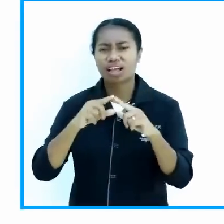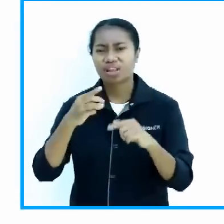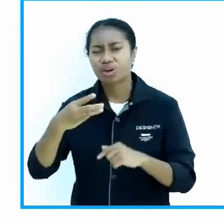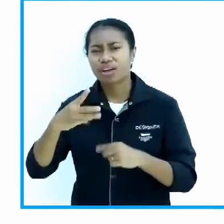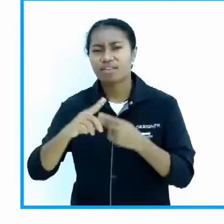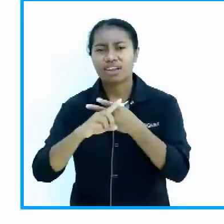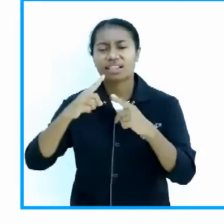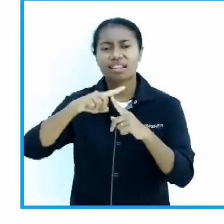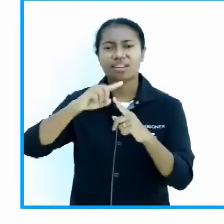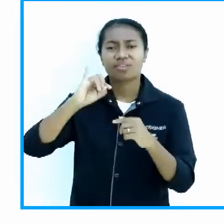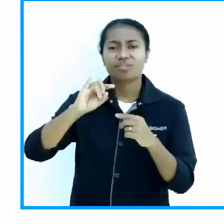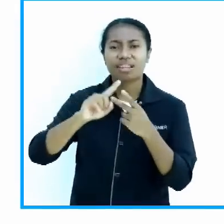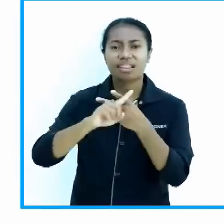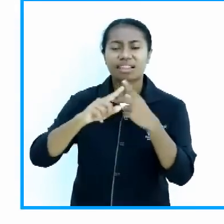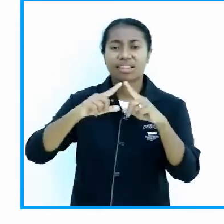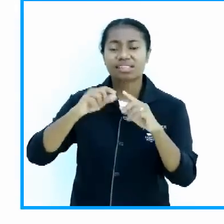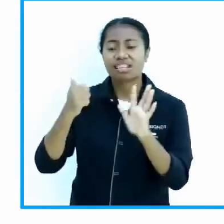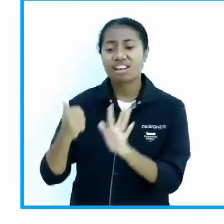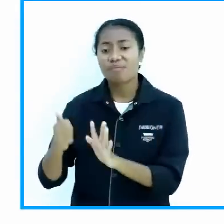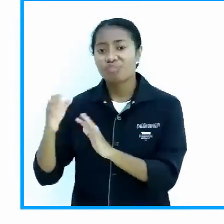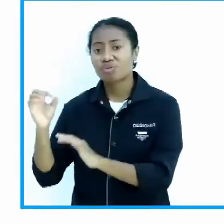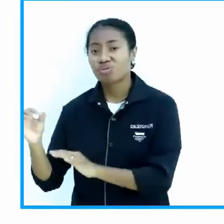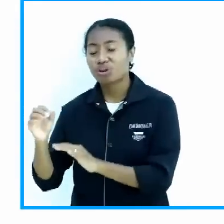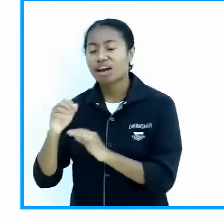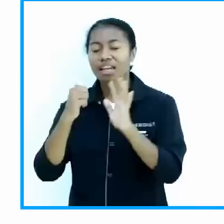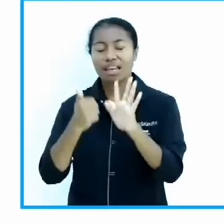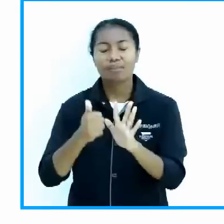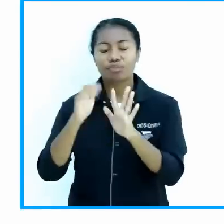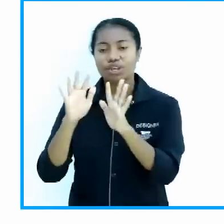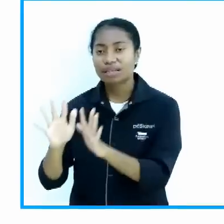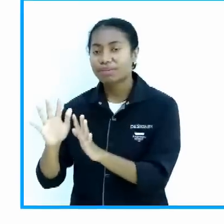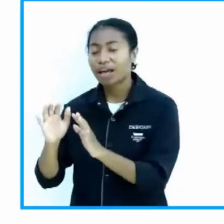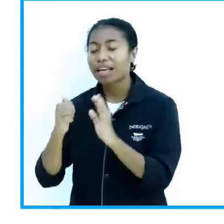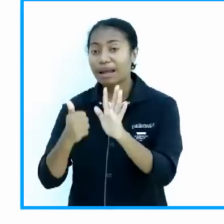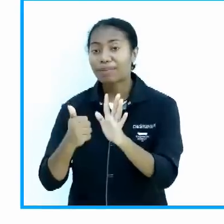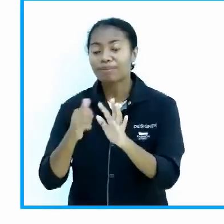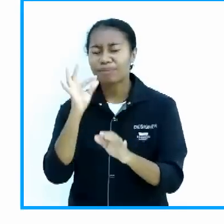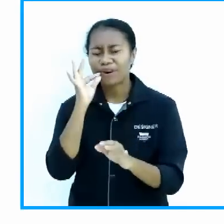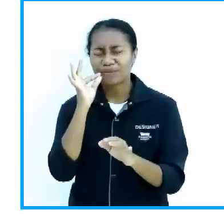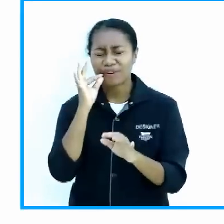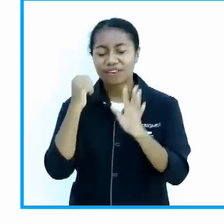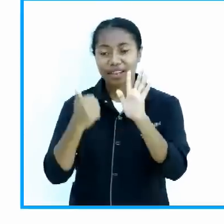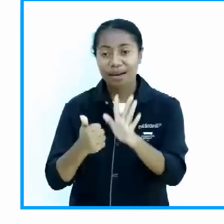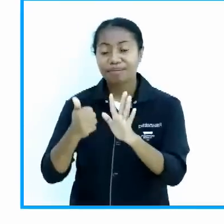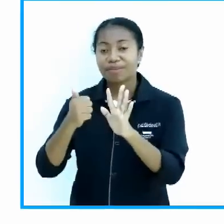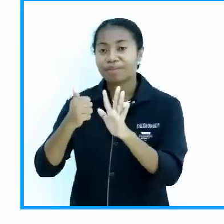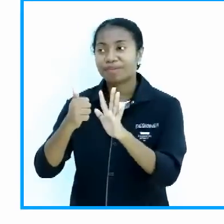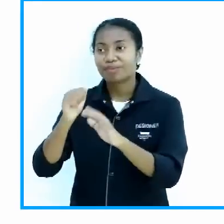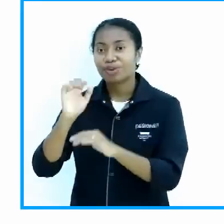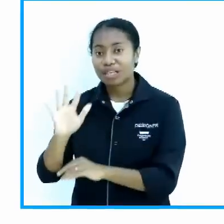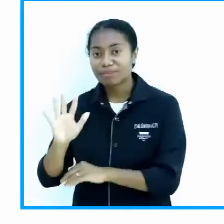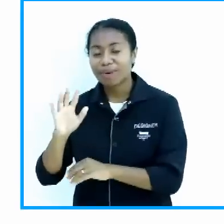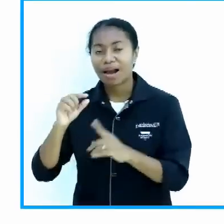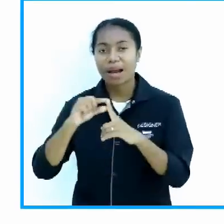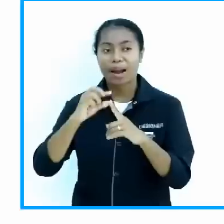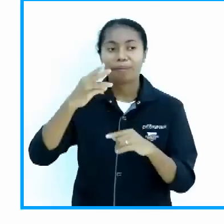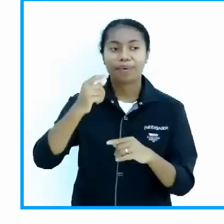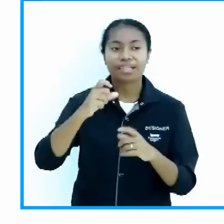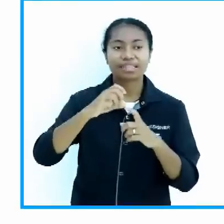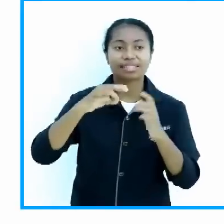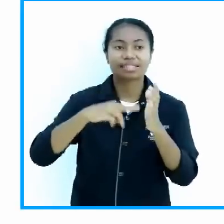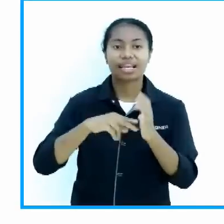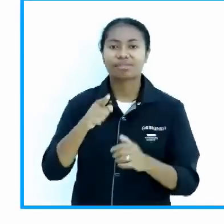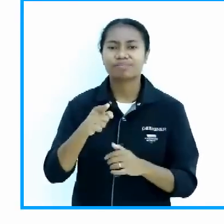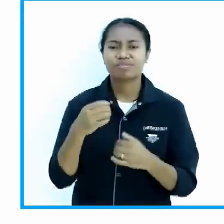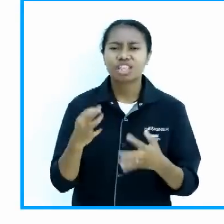bilang, efektivitas cuma 65% seharusnya diimbangi dengan cakupan vaksin yang tinggi. Jadi